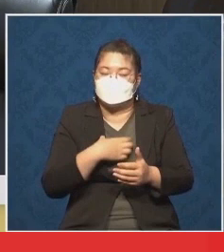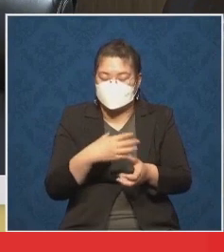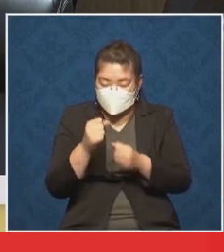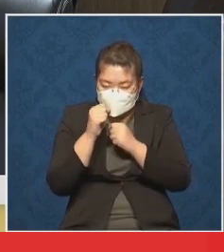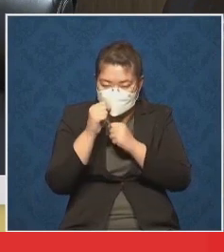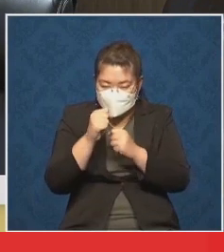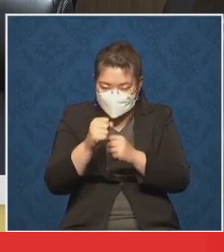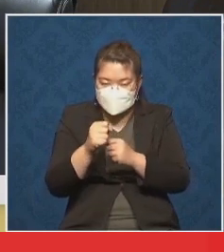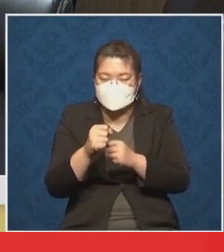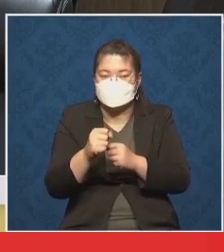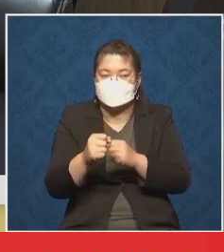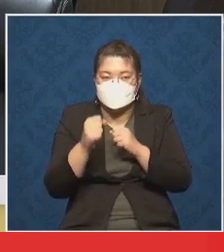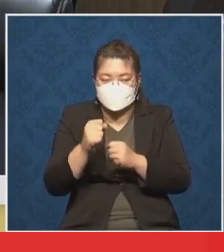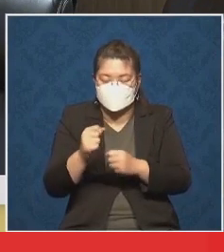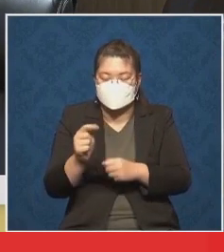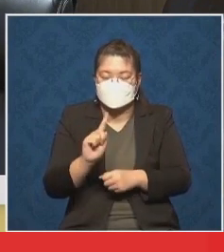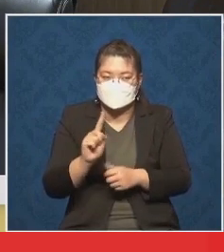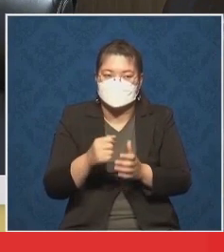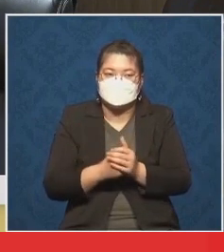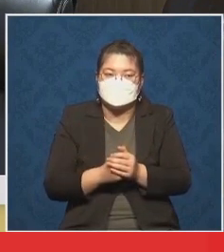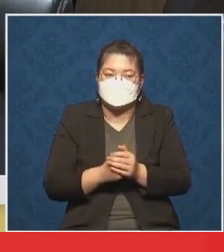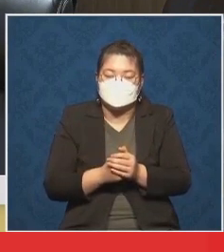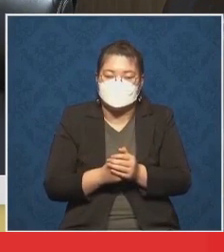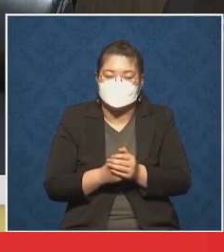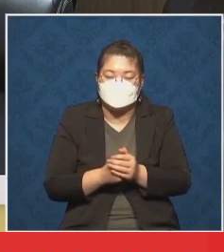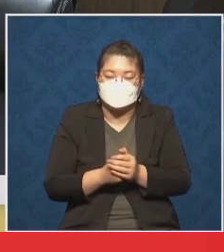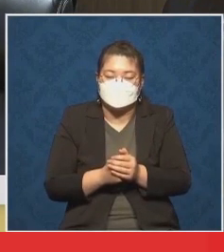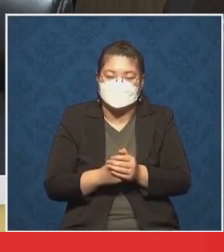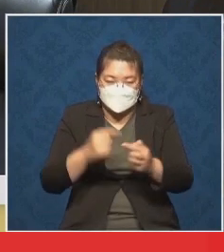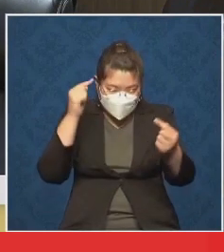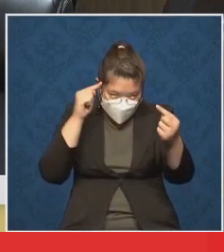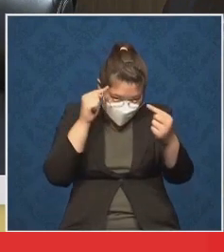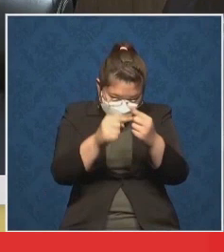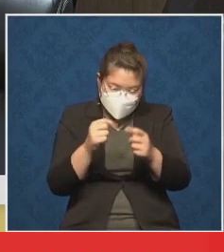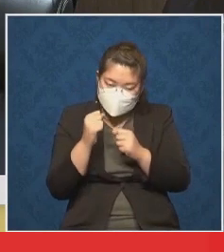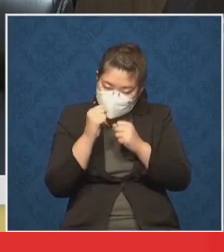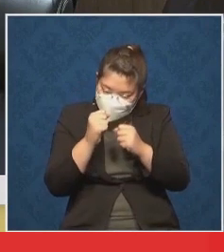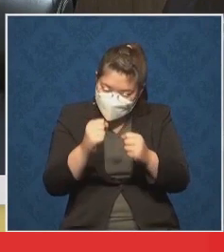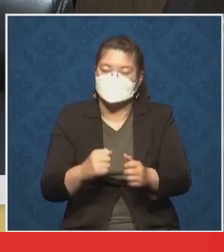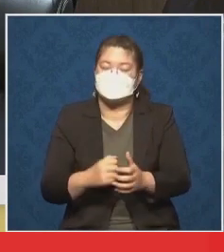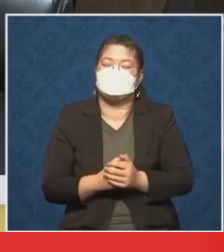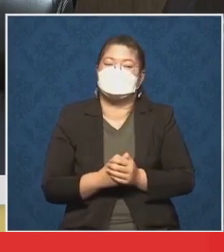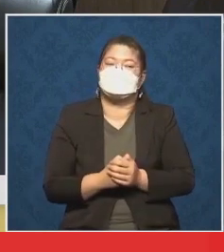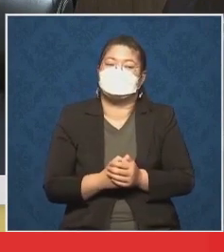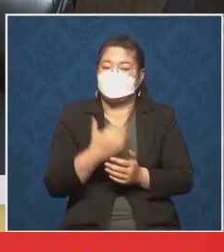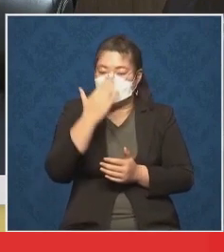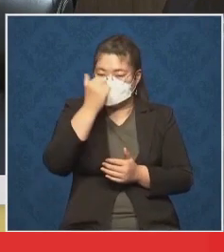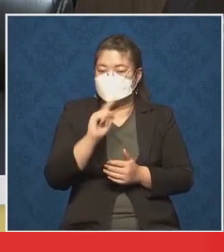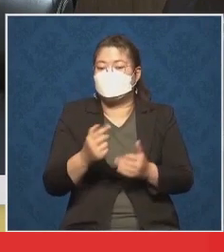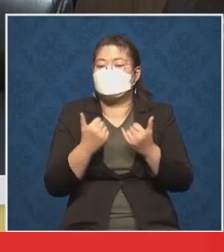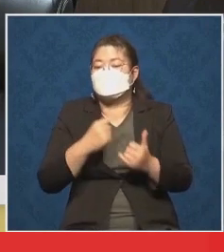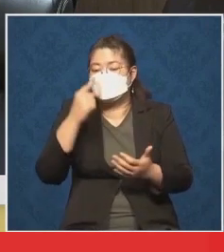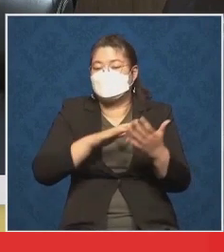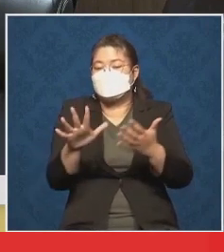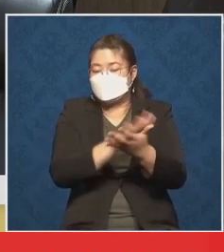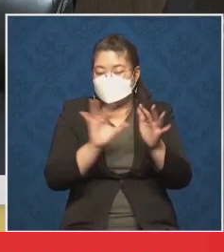ามนะครับเข้าใกล้วิสัยทัศน์นี้ให้มากขึ้นนะครับเพราะว่าประเทศเราจำเป็นจะต้องพัฒนาค